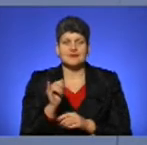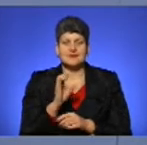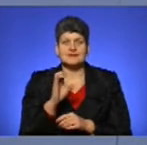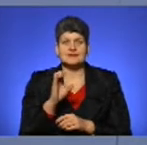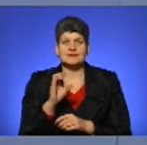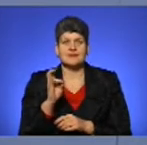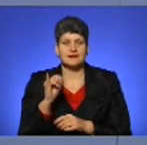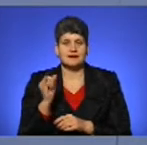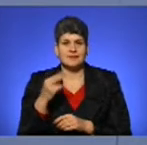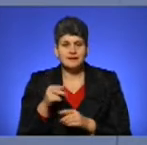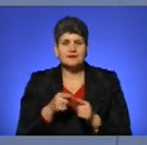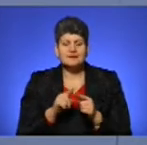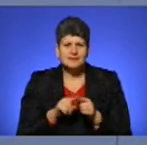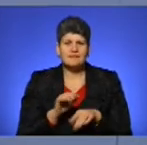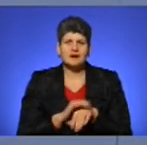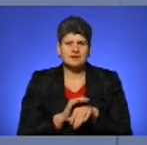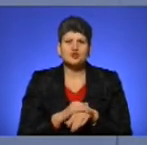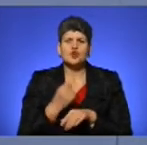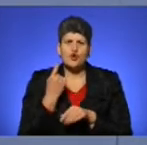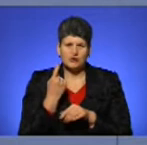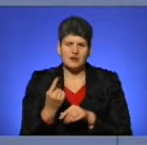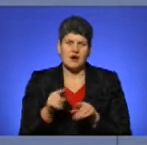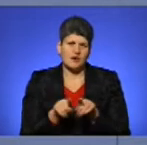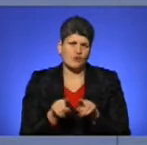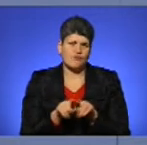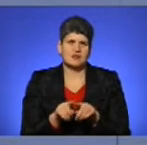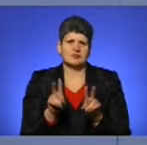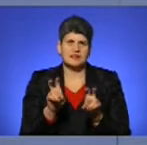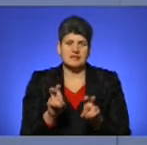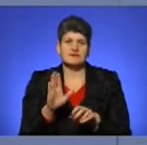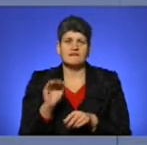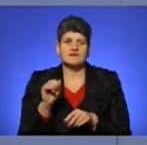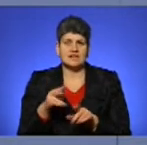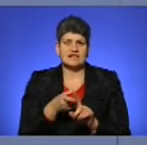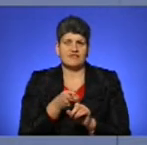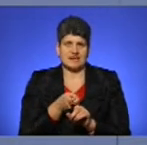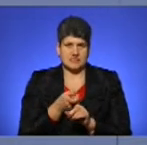одна назва ВІЛ-інфекція. Але